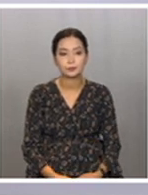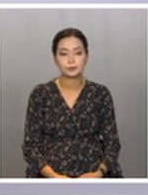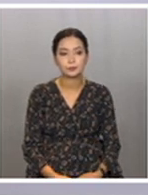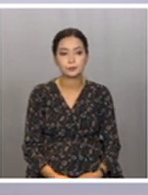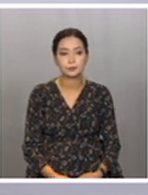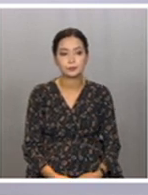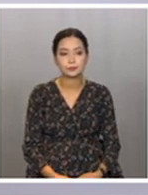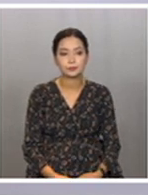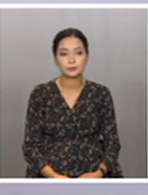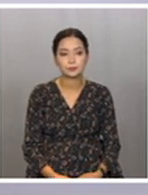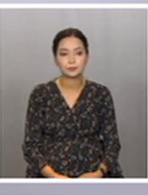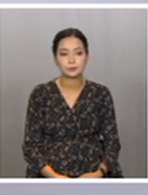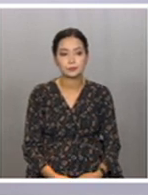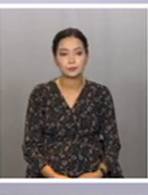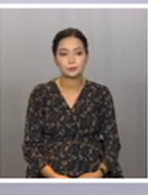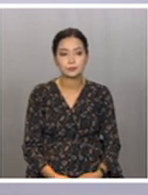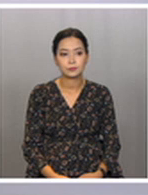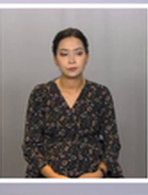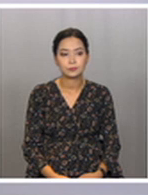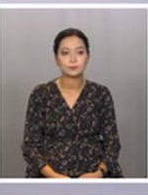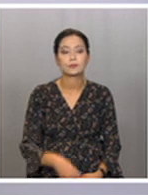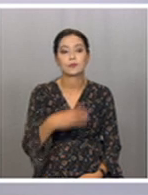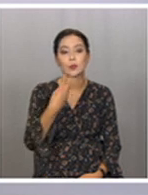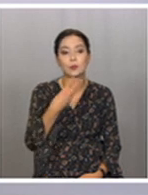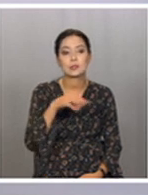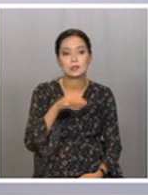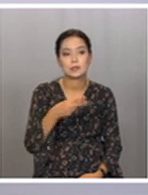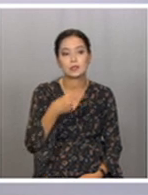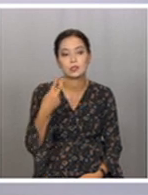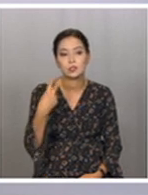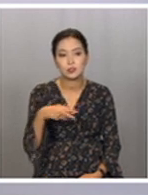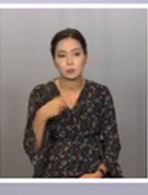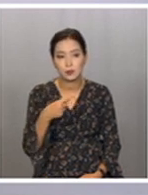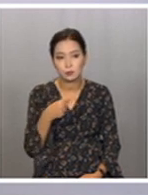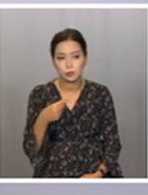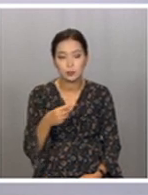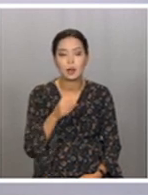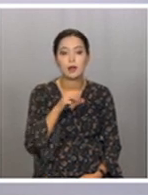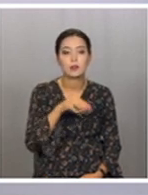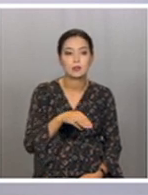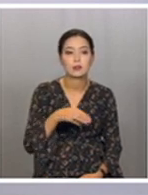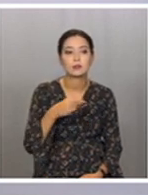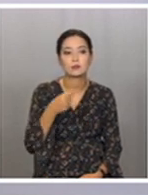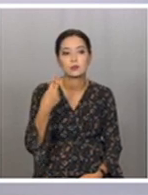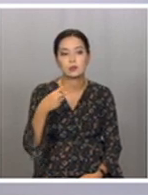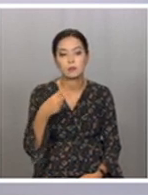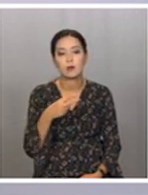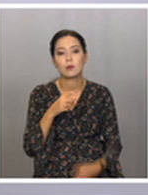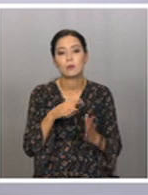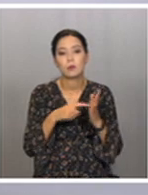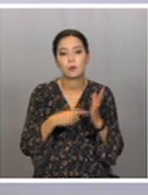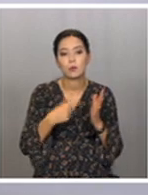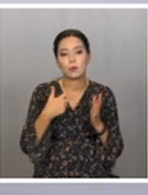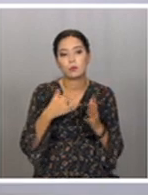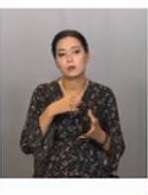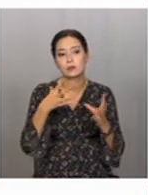тыны табайық. 30-ті тең минус 20, ті тең минус 20 бөлінген 30.